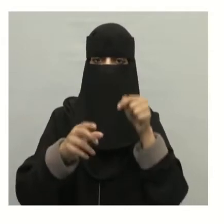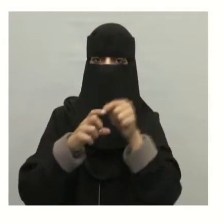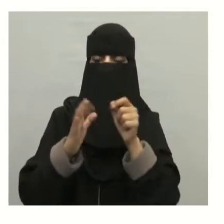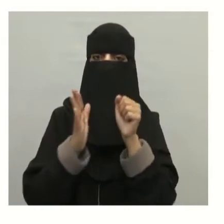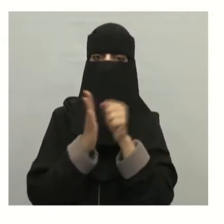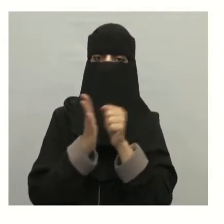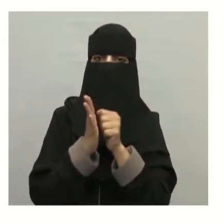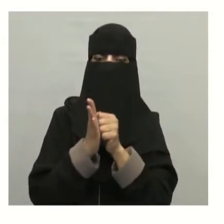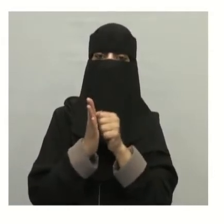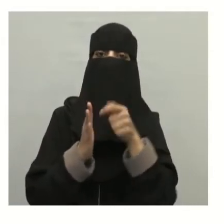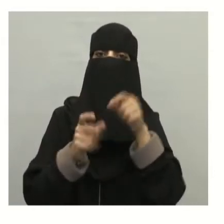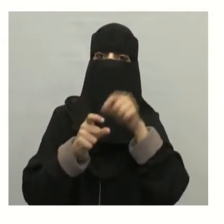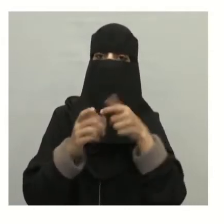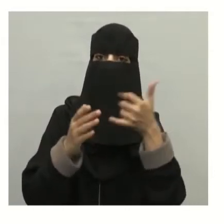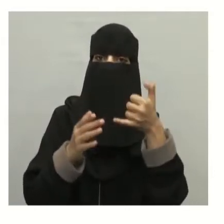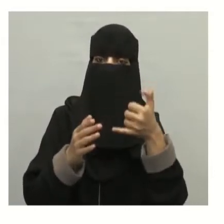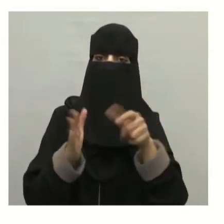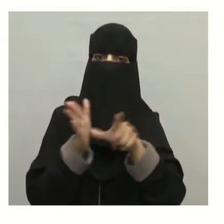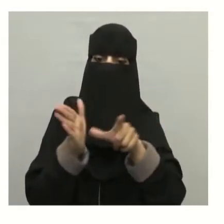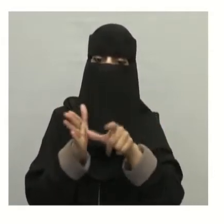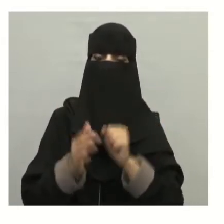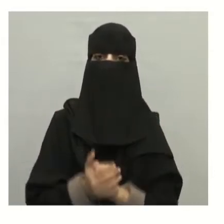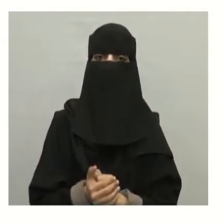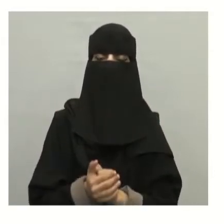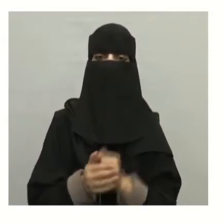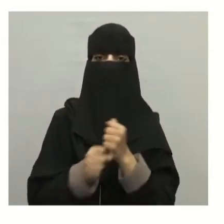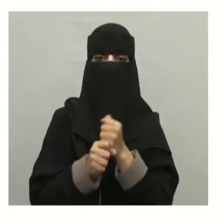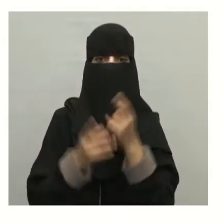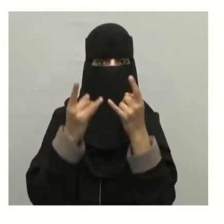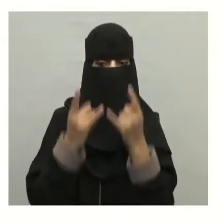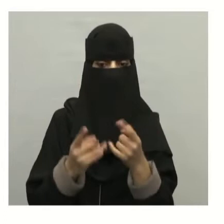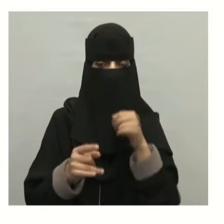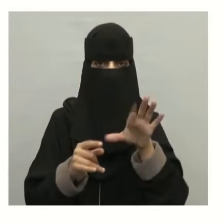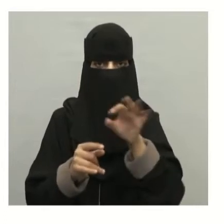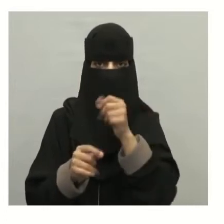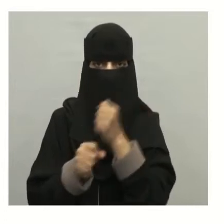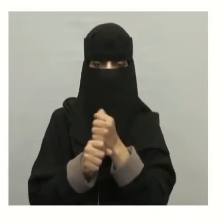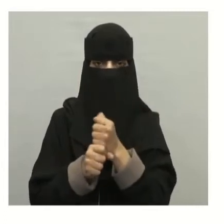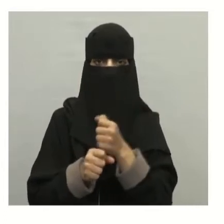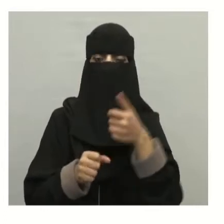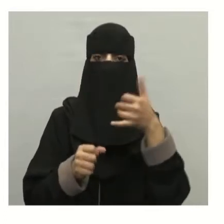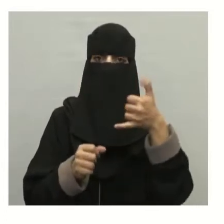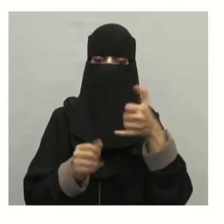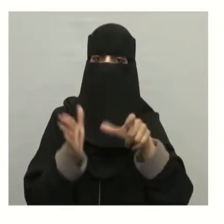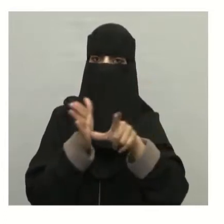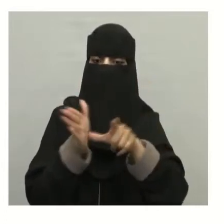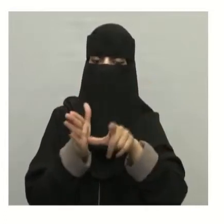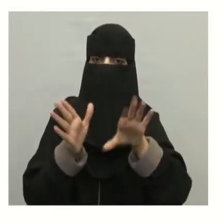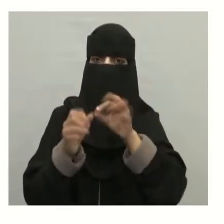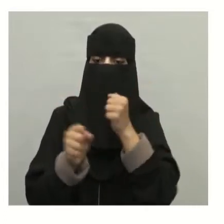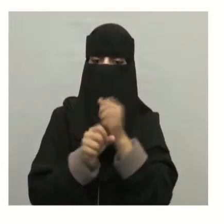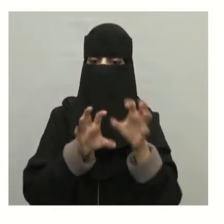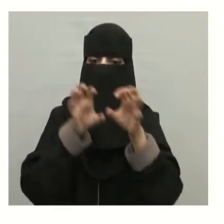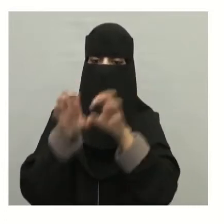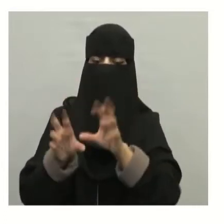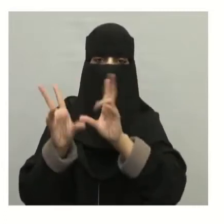المياه بطريقة صحية. لدينا أيضا في الحمامات في دورات المياه بعض